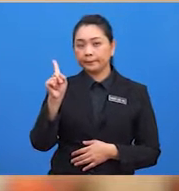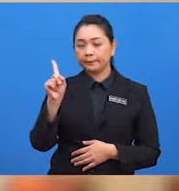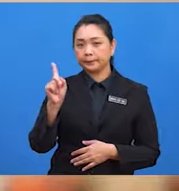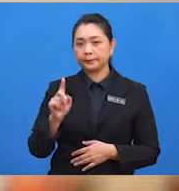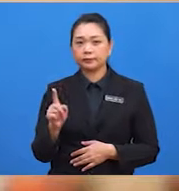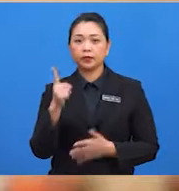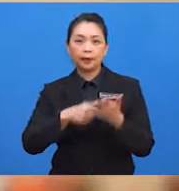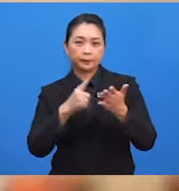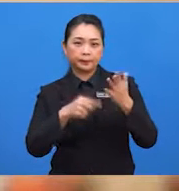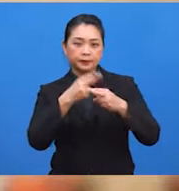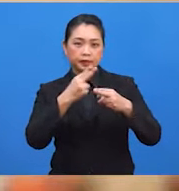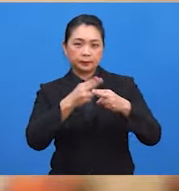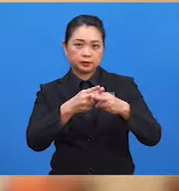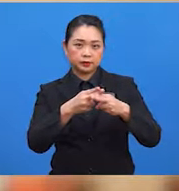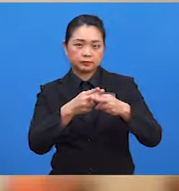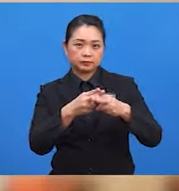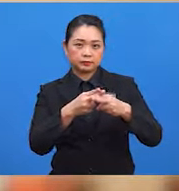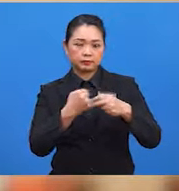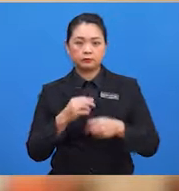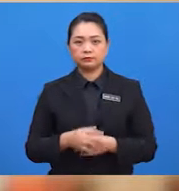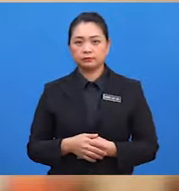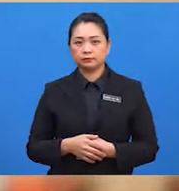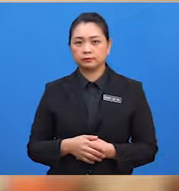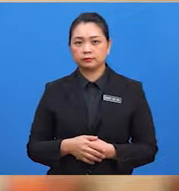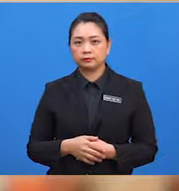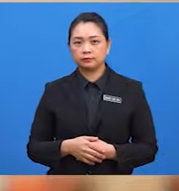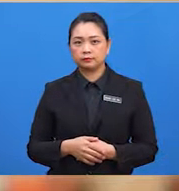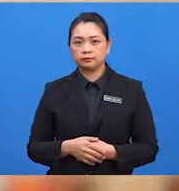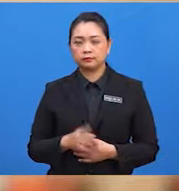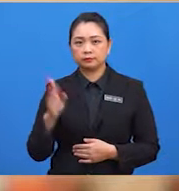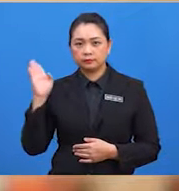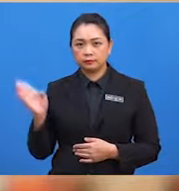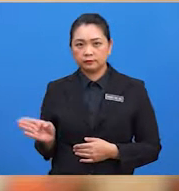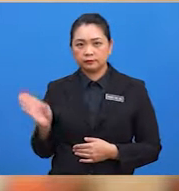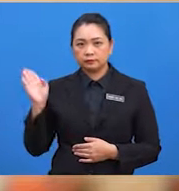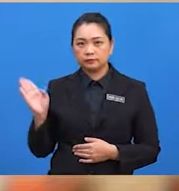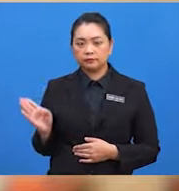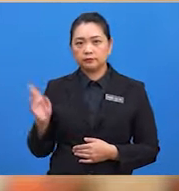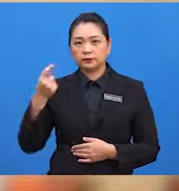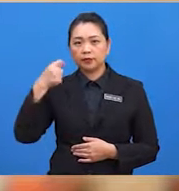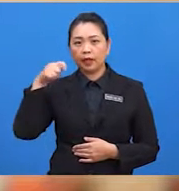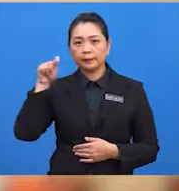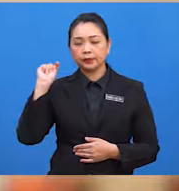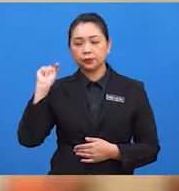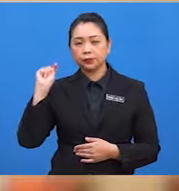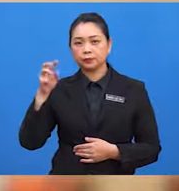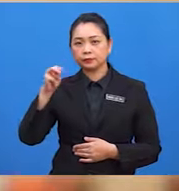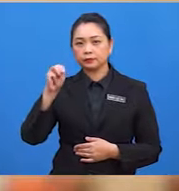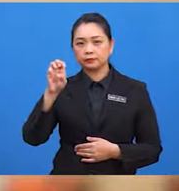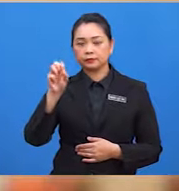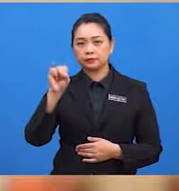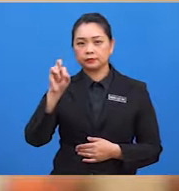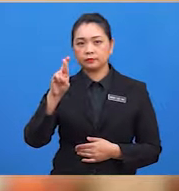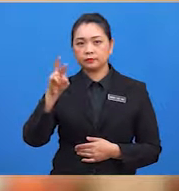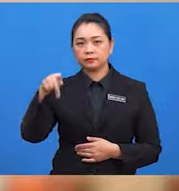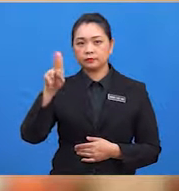Mesopotamia ke? Kurang tepat. Tamadun ini ialah tamadun Mesir Purba. Tamadun ini